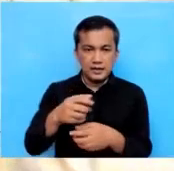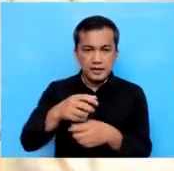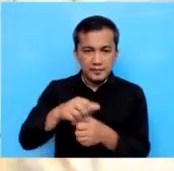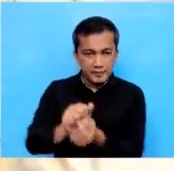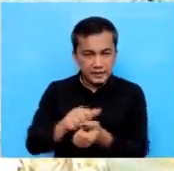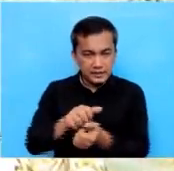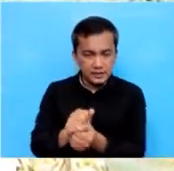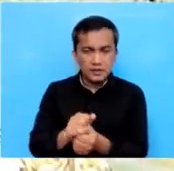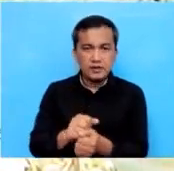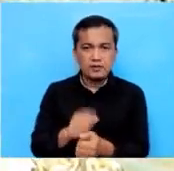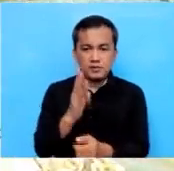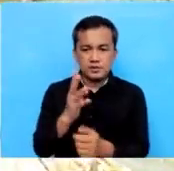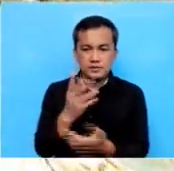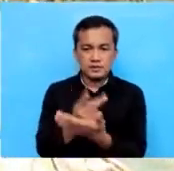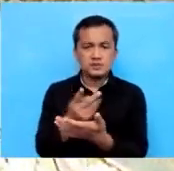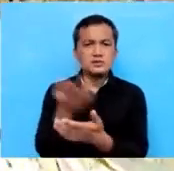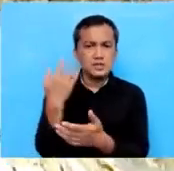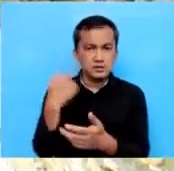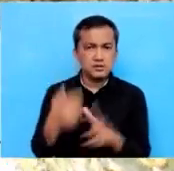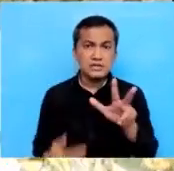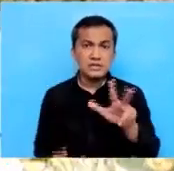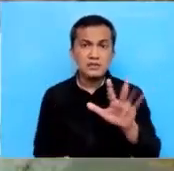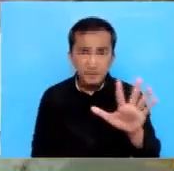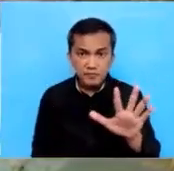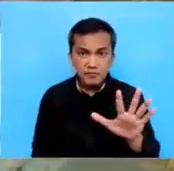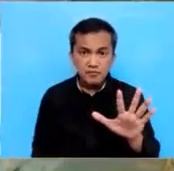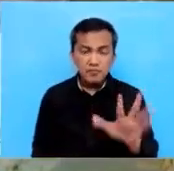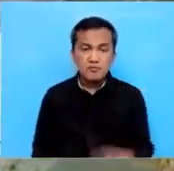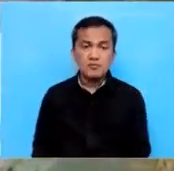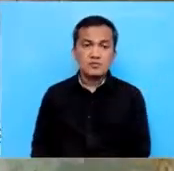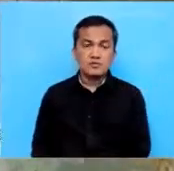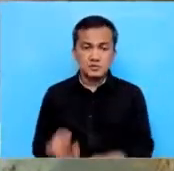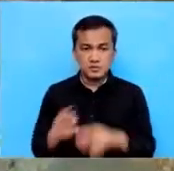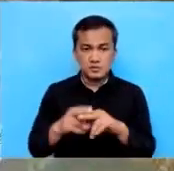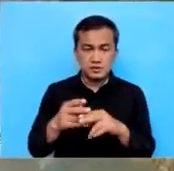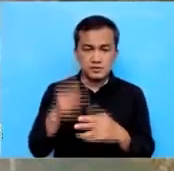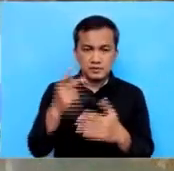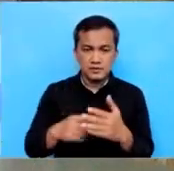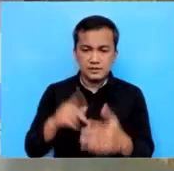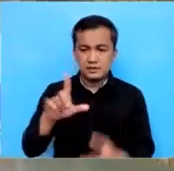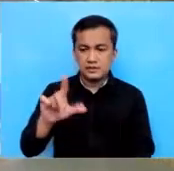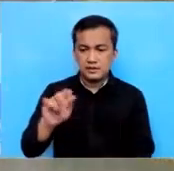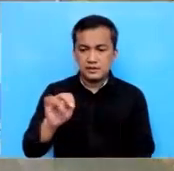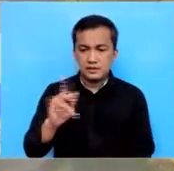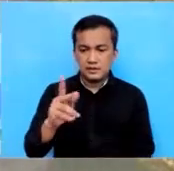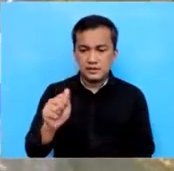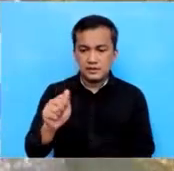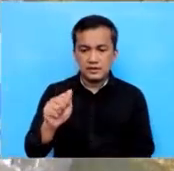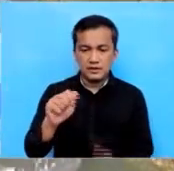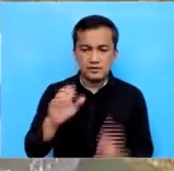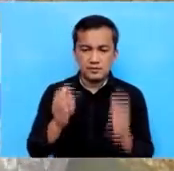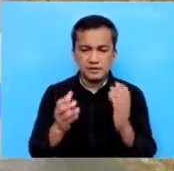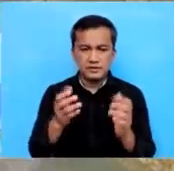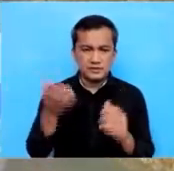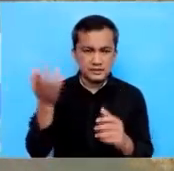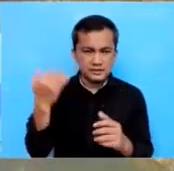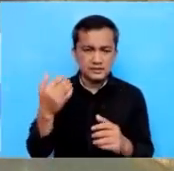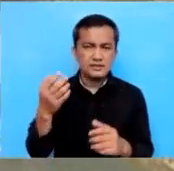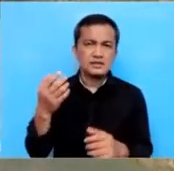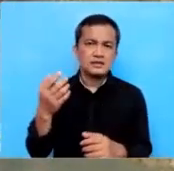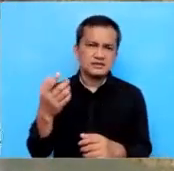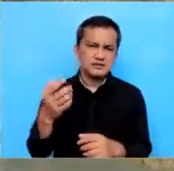sa kanya, na dati 35 lang. Tumaas po yung presyo ng langka kumpara sa dati kasi galing na po kasi ng